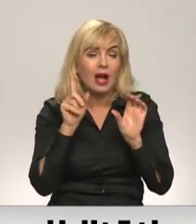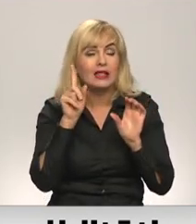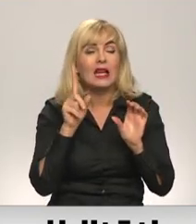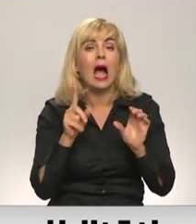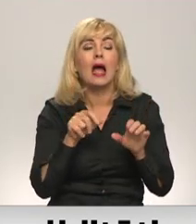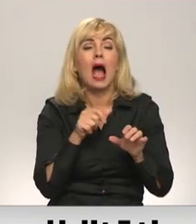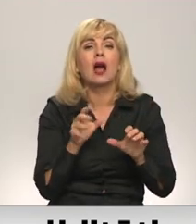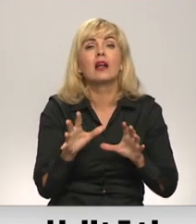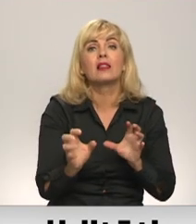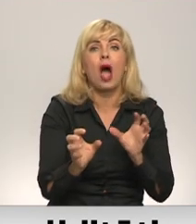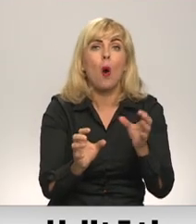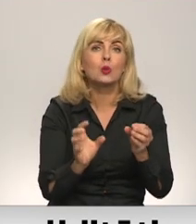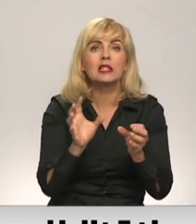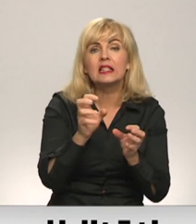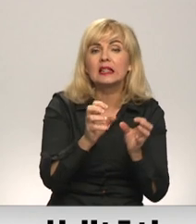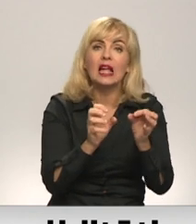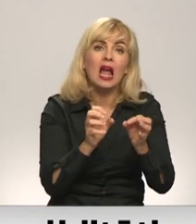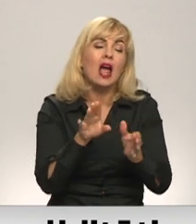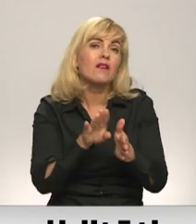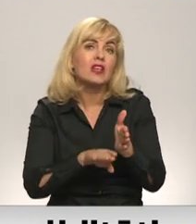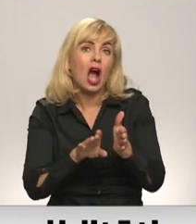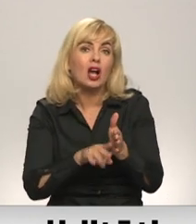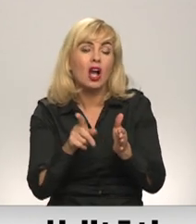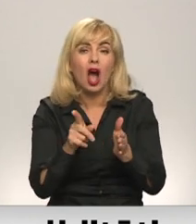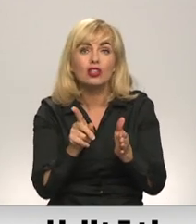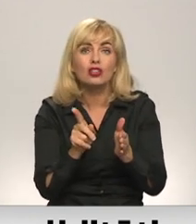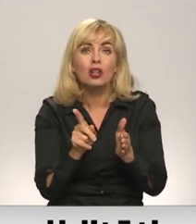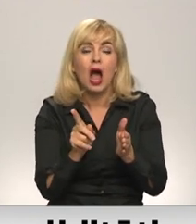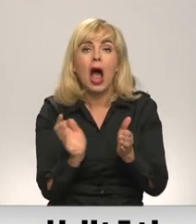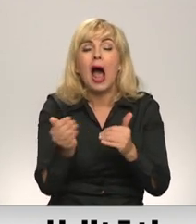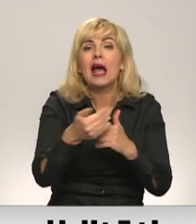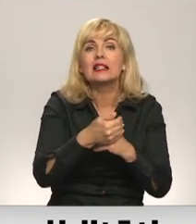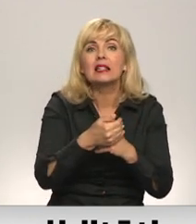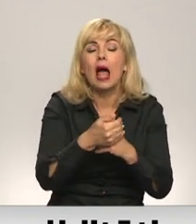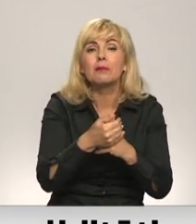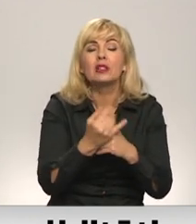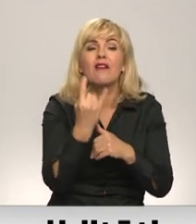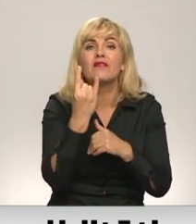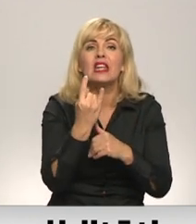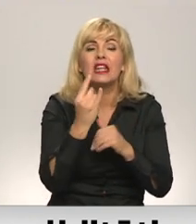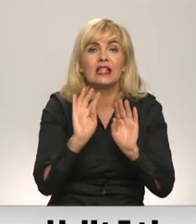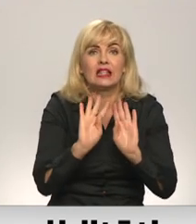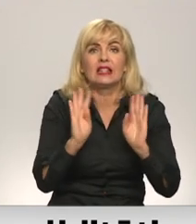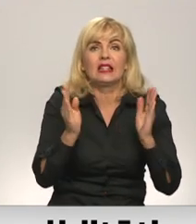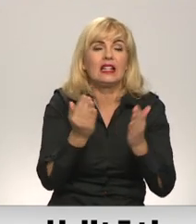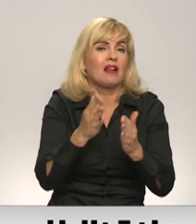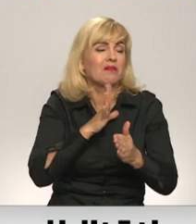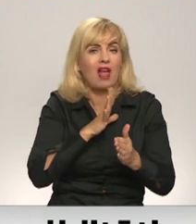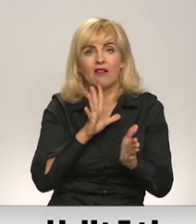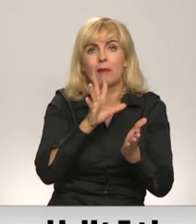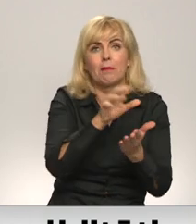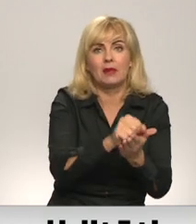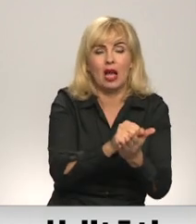tausti. Tās gluži vienkārši ir aizslēptas aiz vitrīnām, tām nevar pieskarties, kur nu